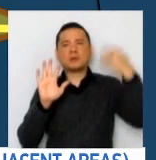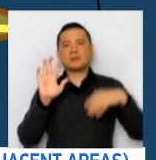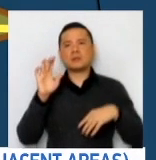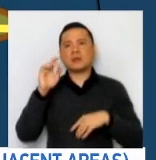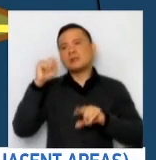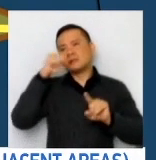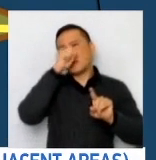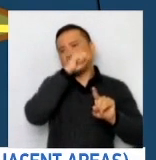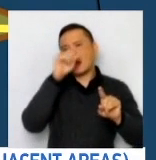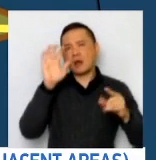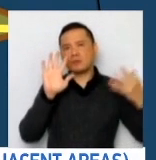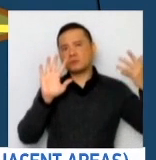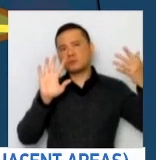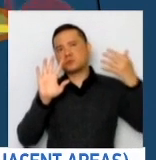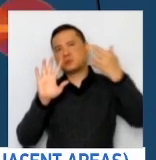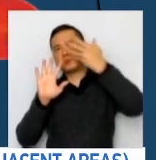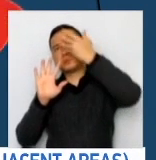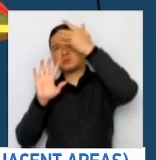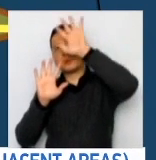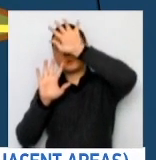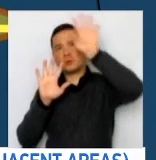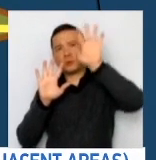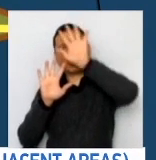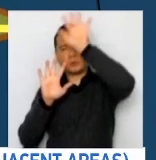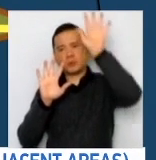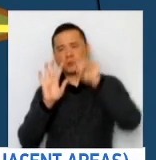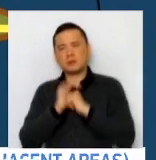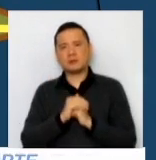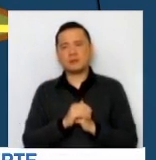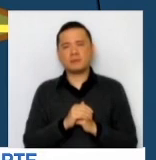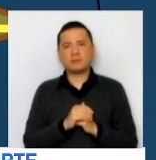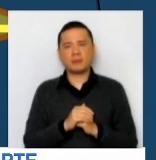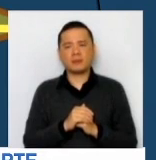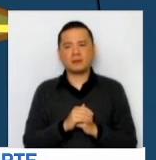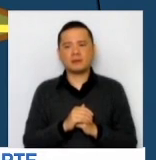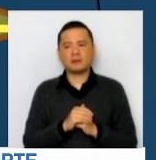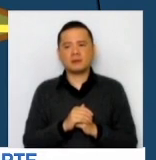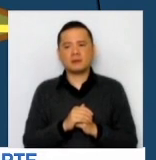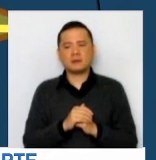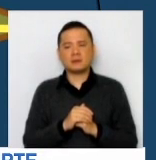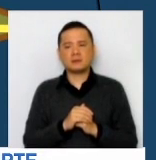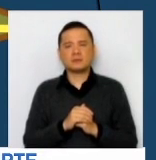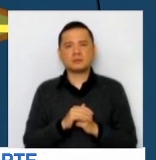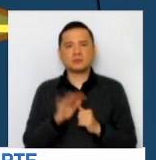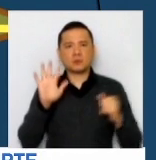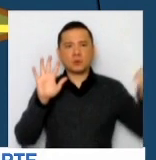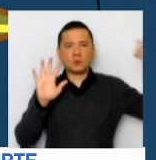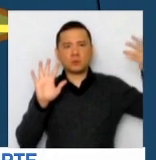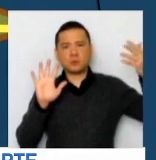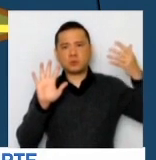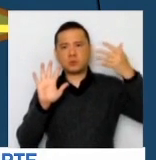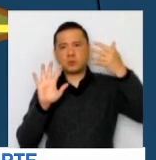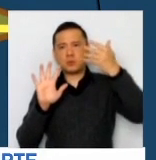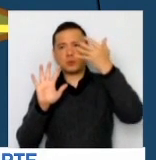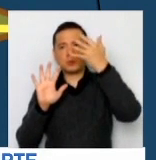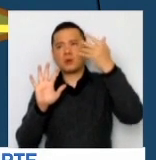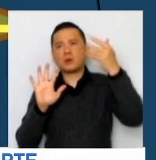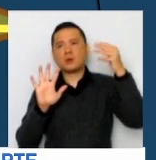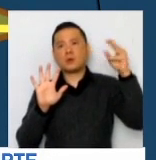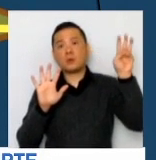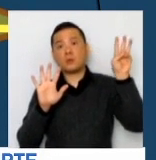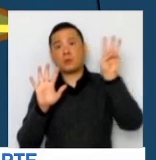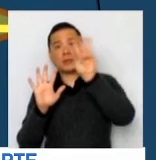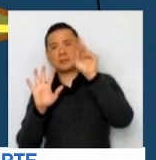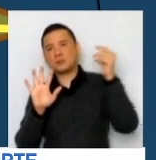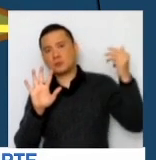nirurule out, no? Na kung bahag sumubsob, nagkaroon ng westward na pagkilos habang papalapit ito sa eastern section ng Taiwan, ay